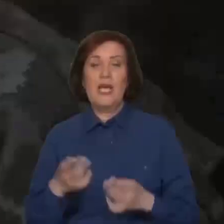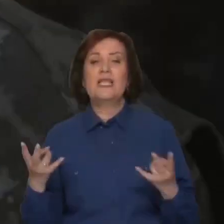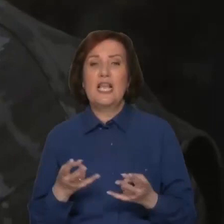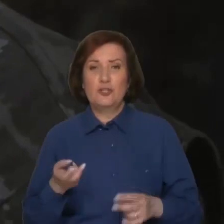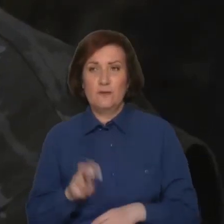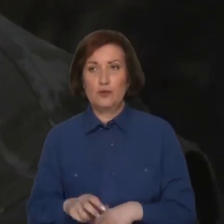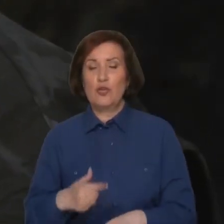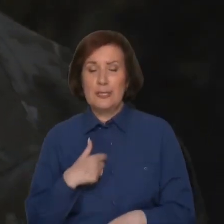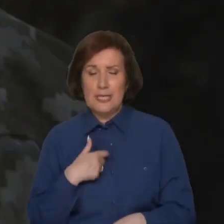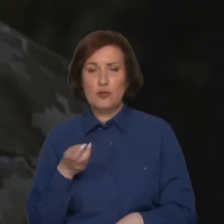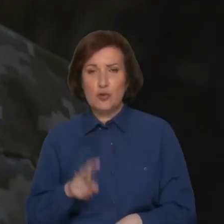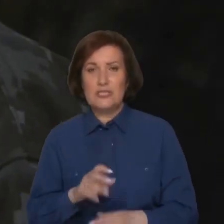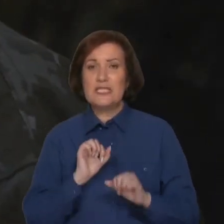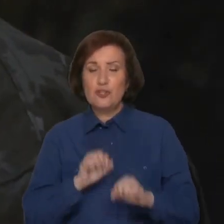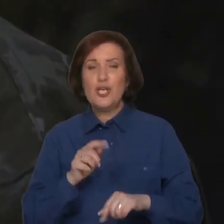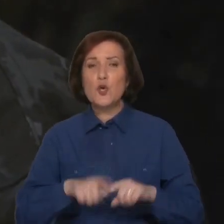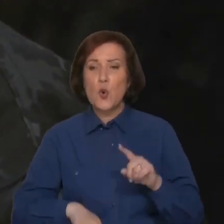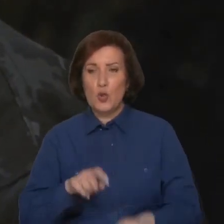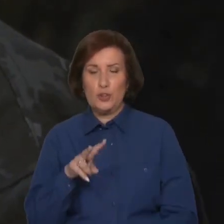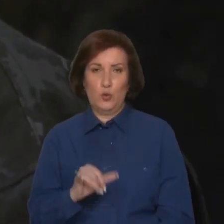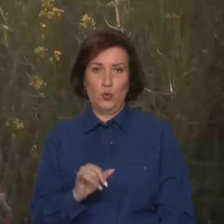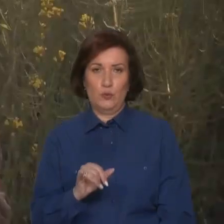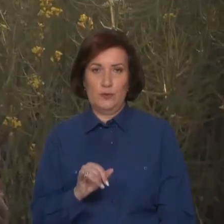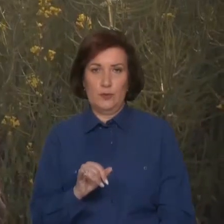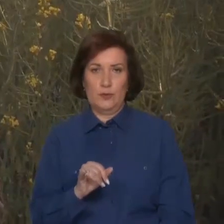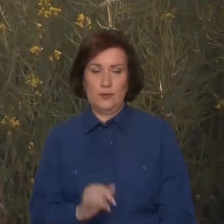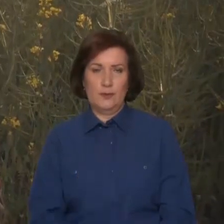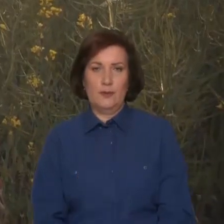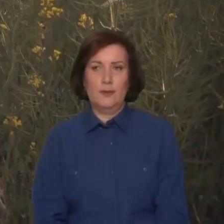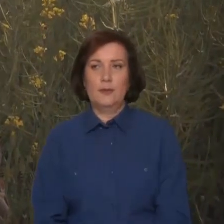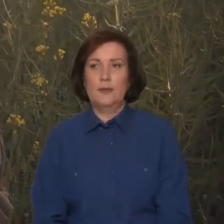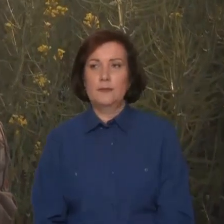чего шел. Я шел защищать Родину.